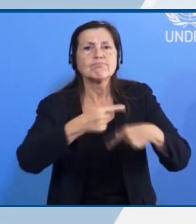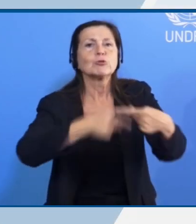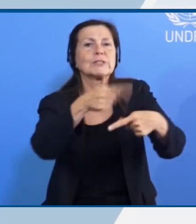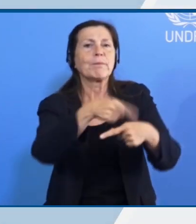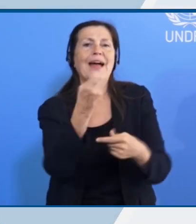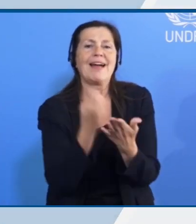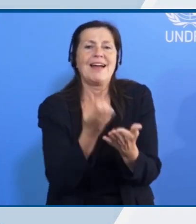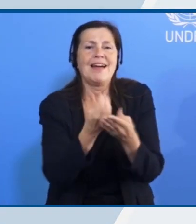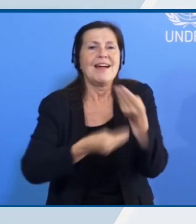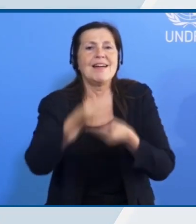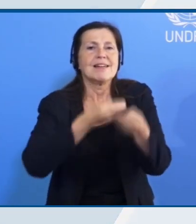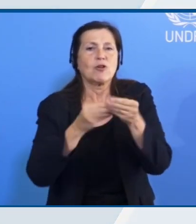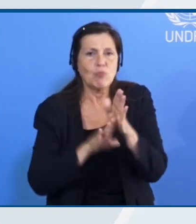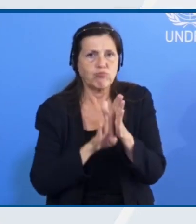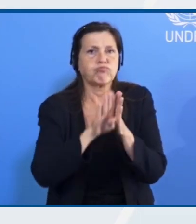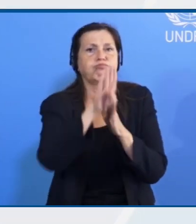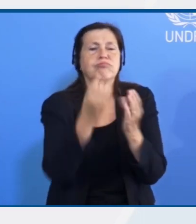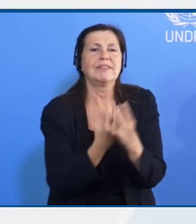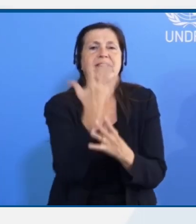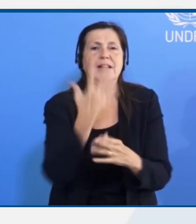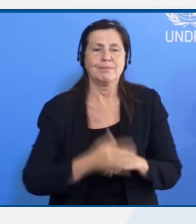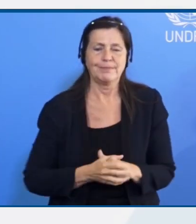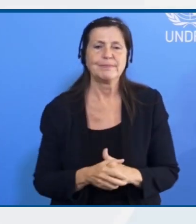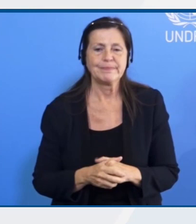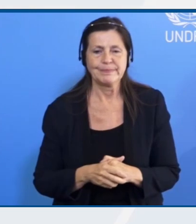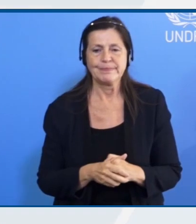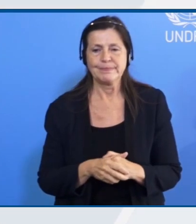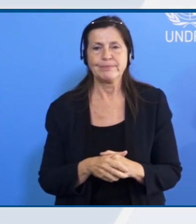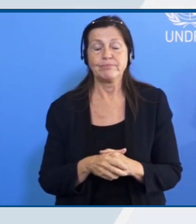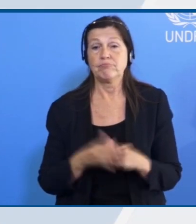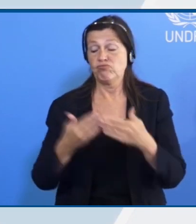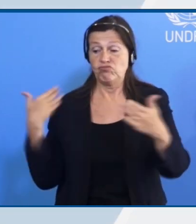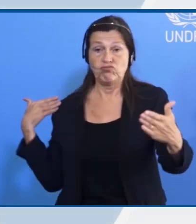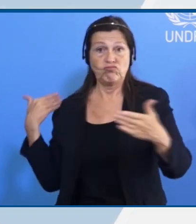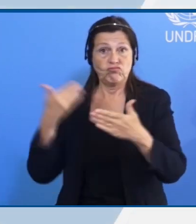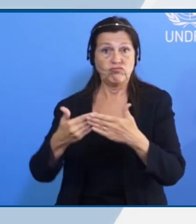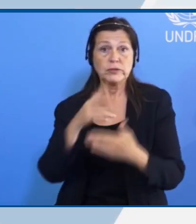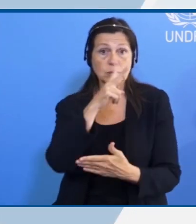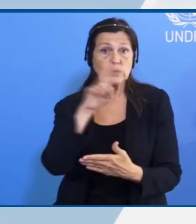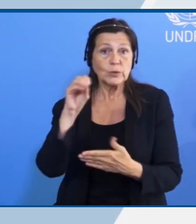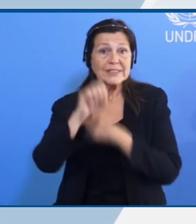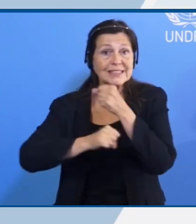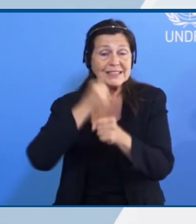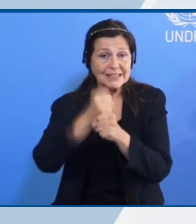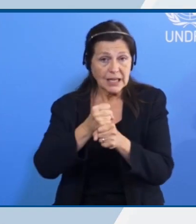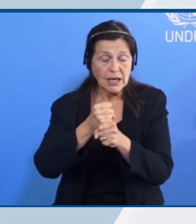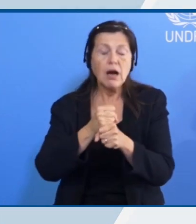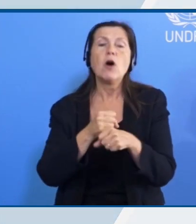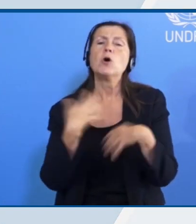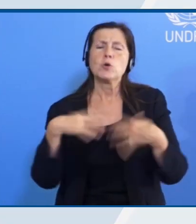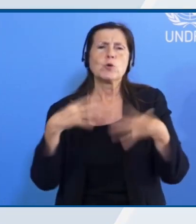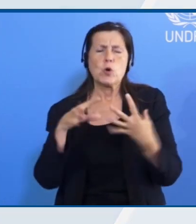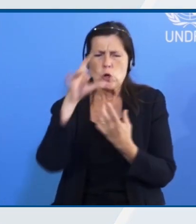20 anni con questo approccio abbiamo finanziato per diversi milioni di euro progetti complessi di miglioramento della sicurezza e